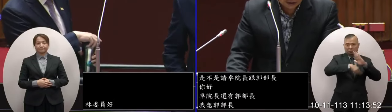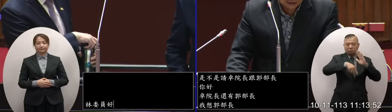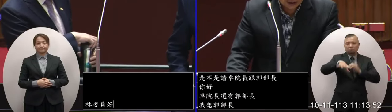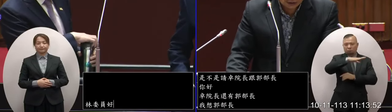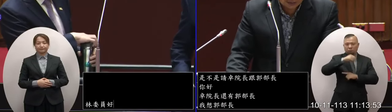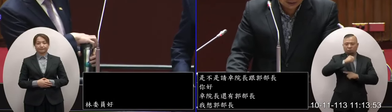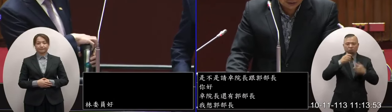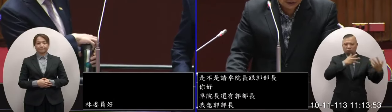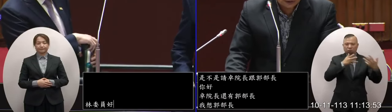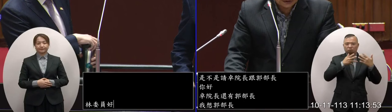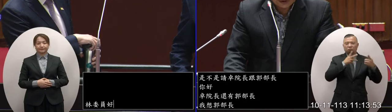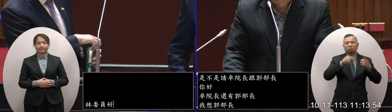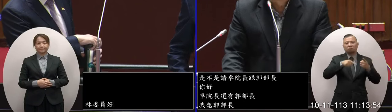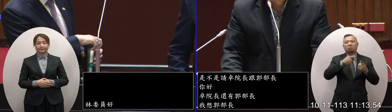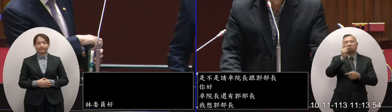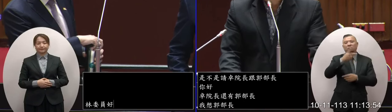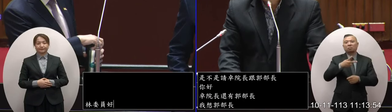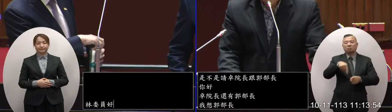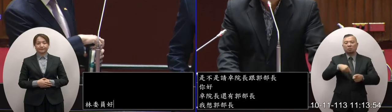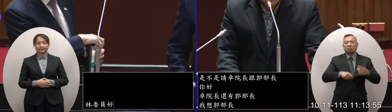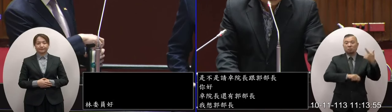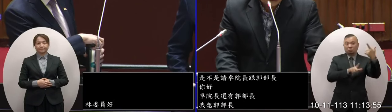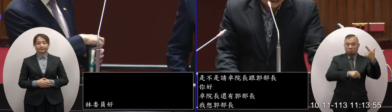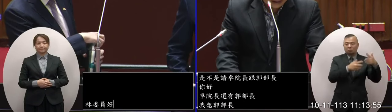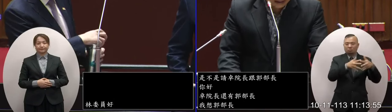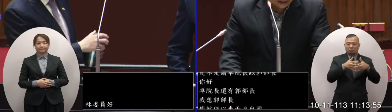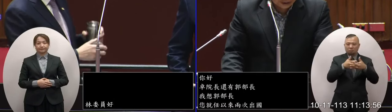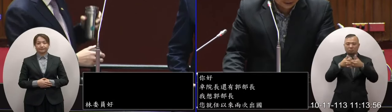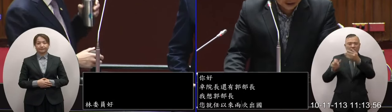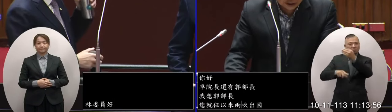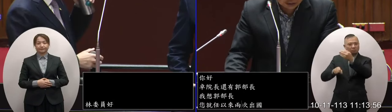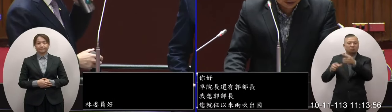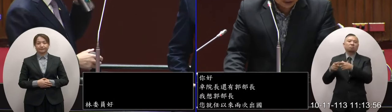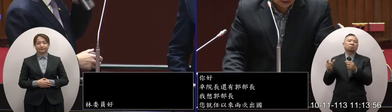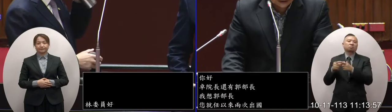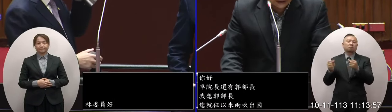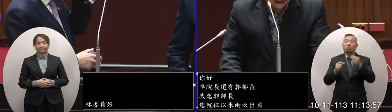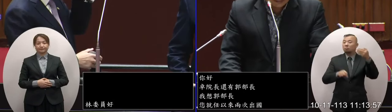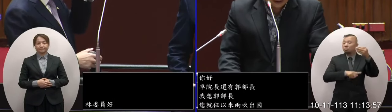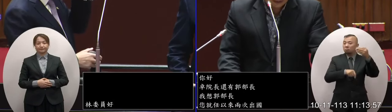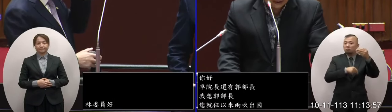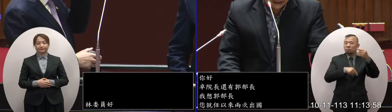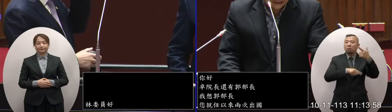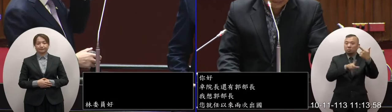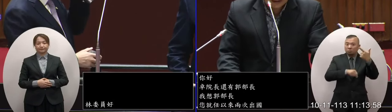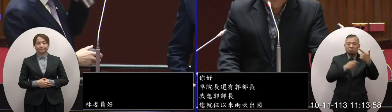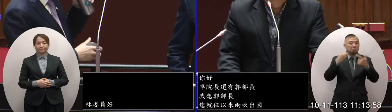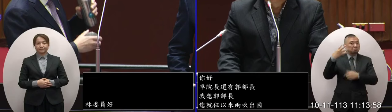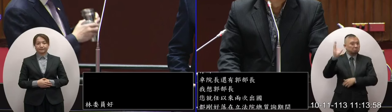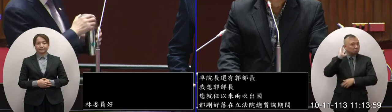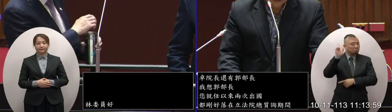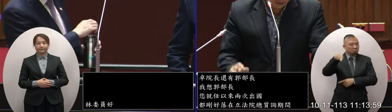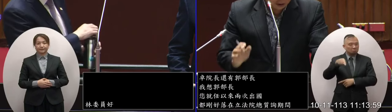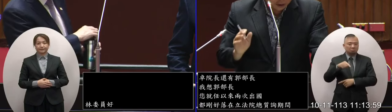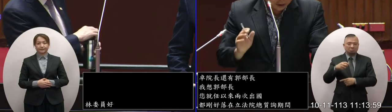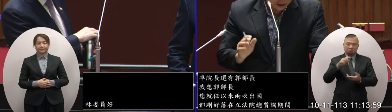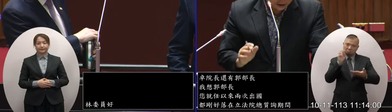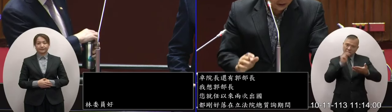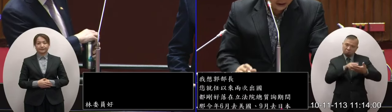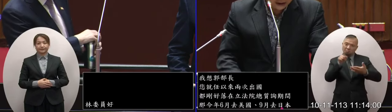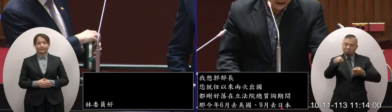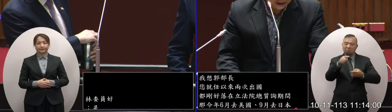那今年六月去美国，九月去日本哦。那六月新闻说您在美国当地拜访美